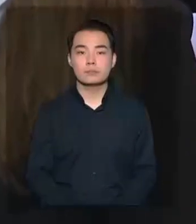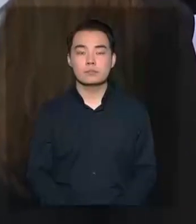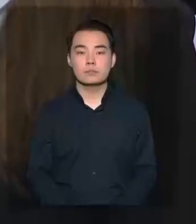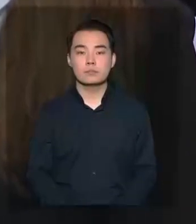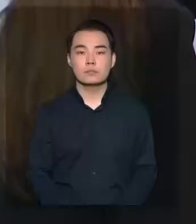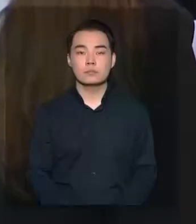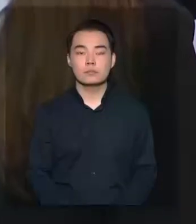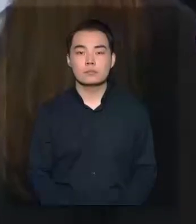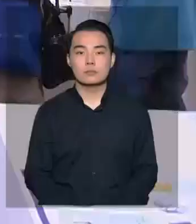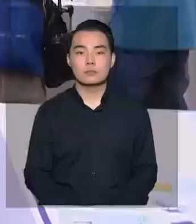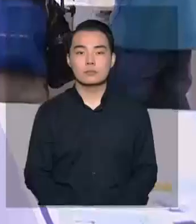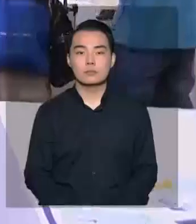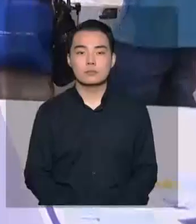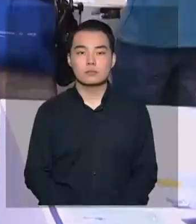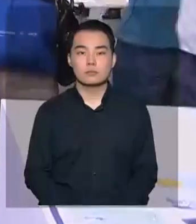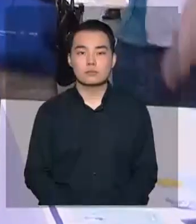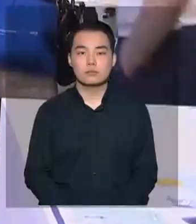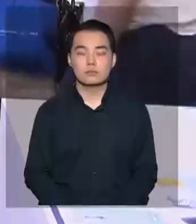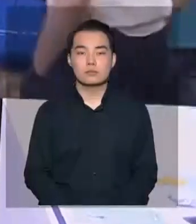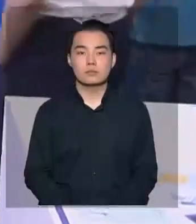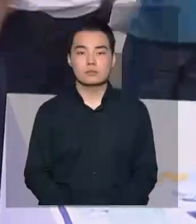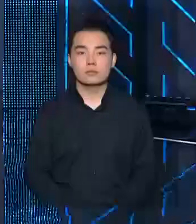Сырым Кауменов, Жібек жолы, Алматы.